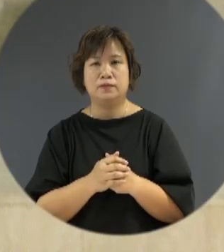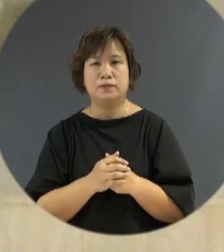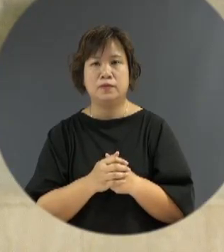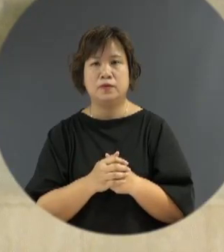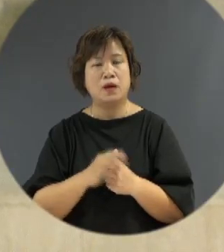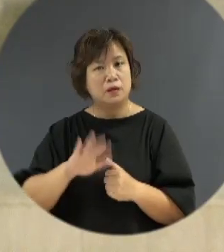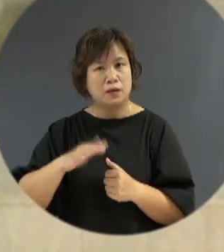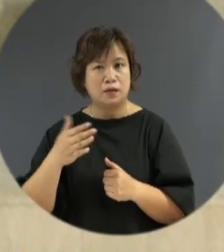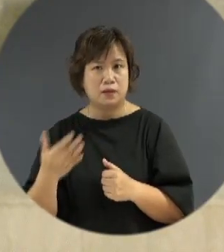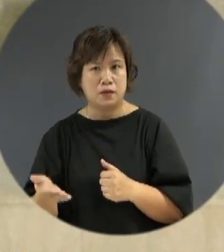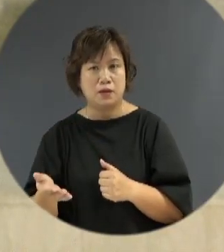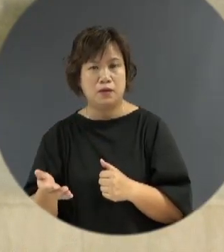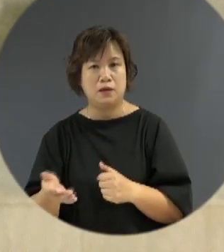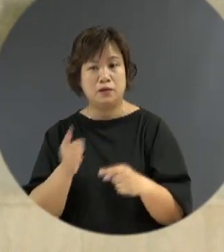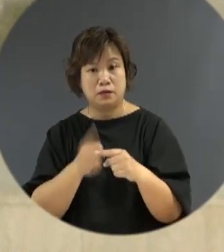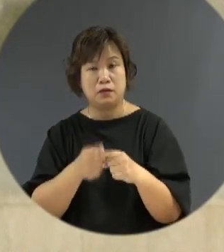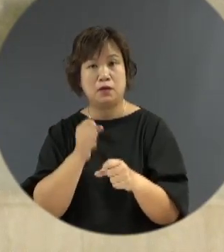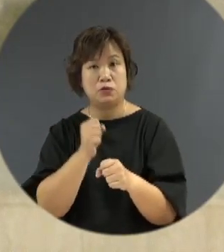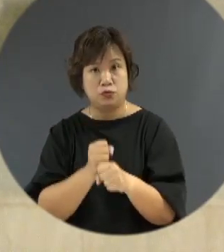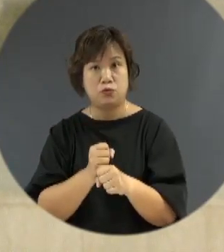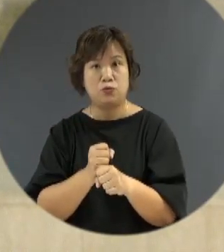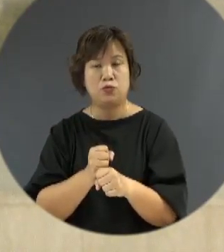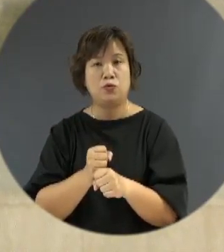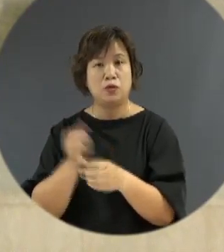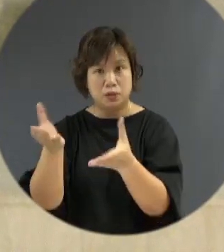却践行上主的邀请。